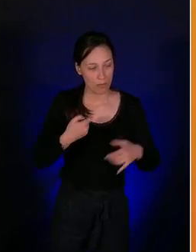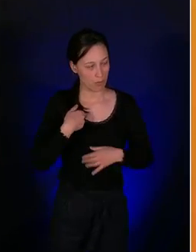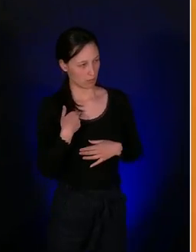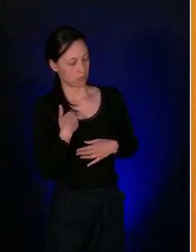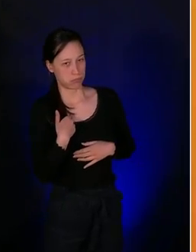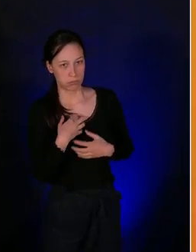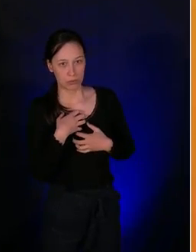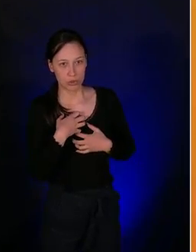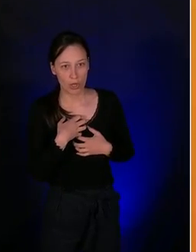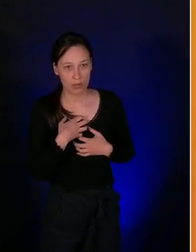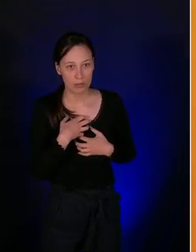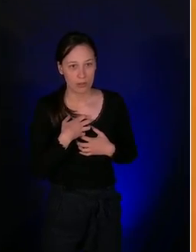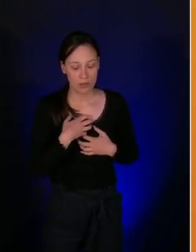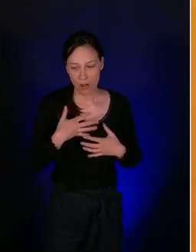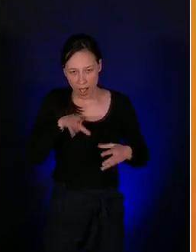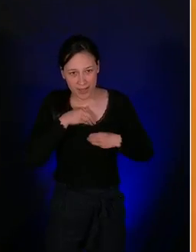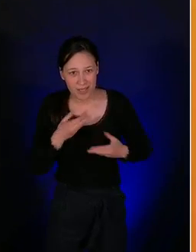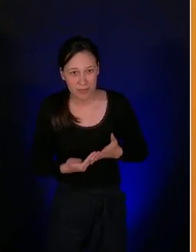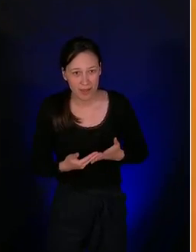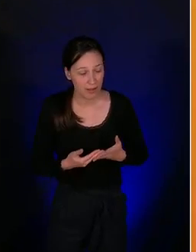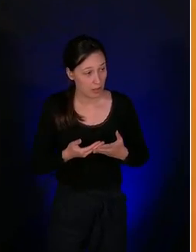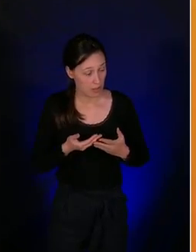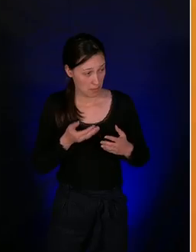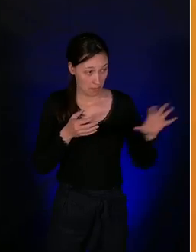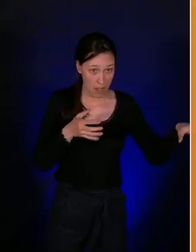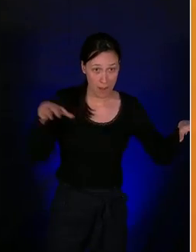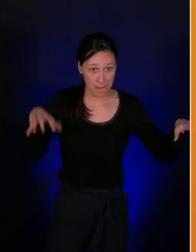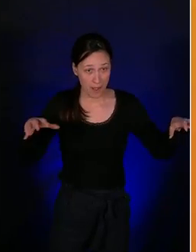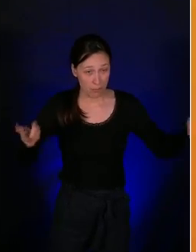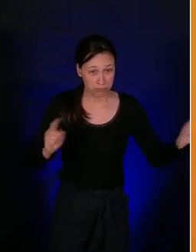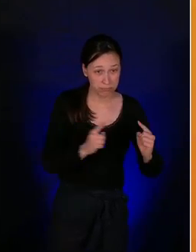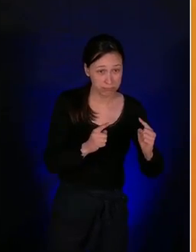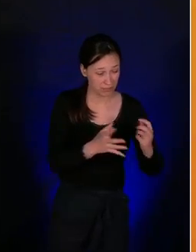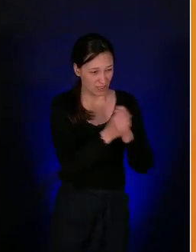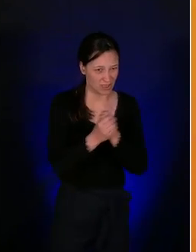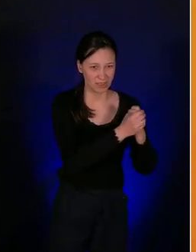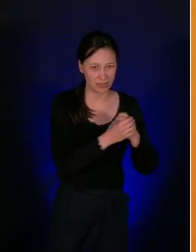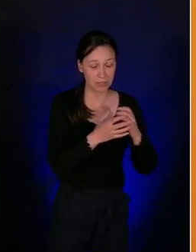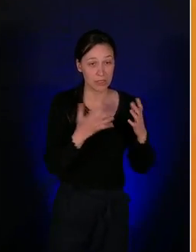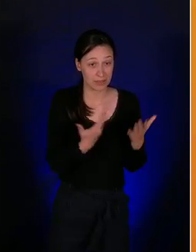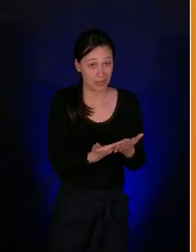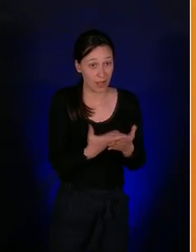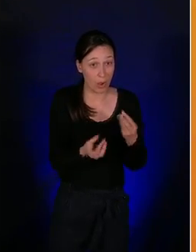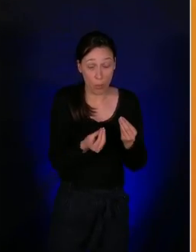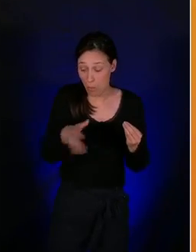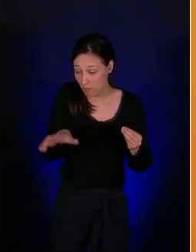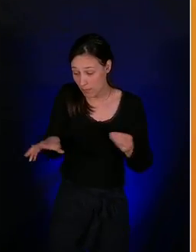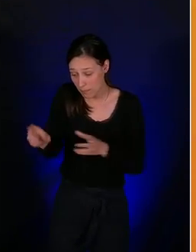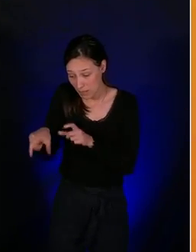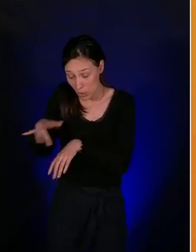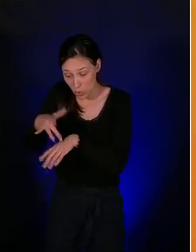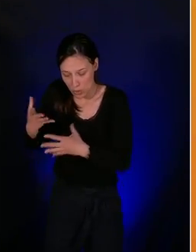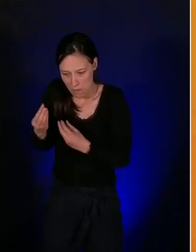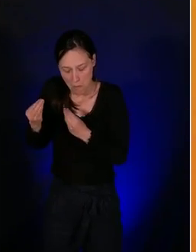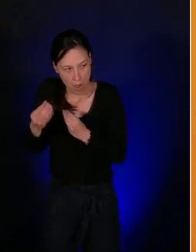camarades en viennent presque aux mains entre eux? Peut-on accepter que d'autres pleurent sous la pression Peut-on accepter que des camarades